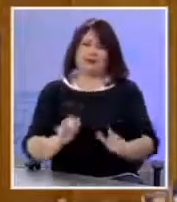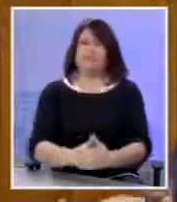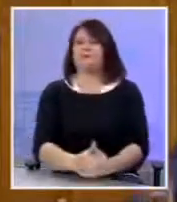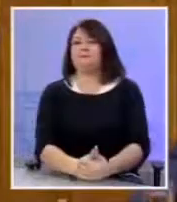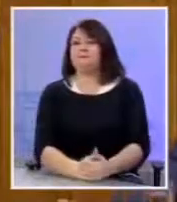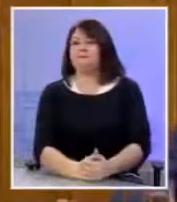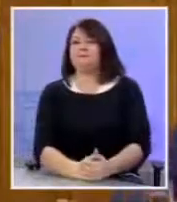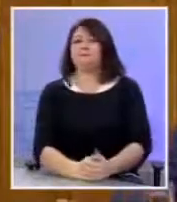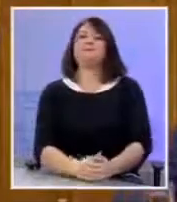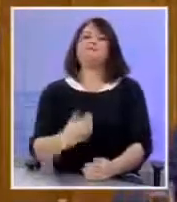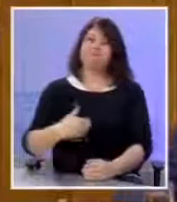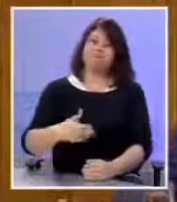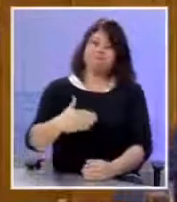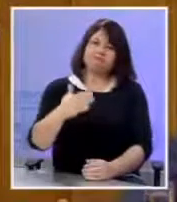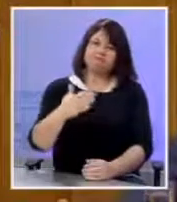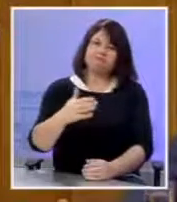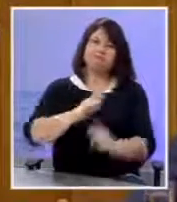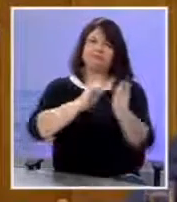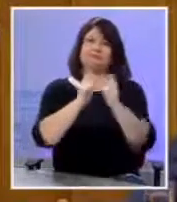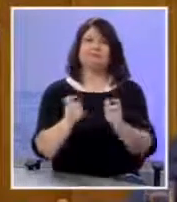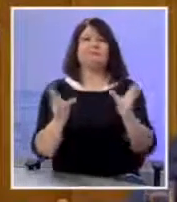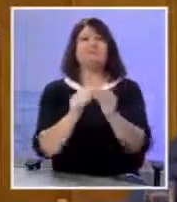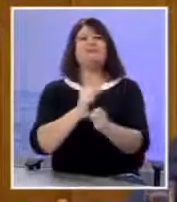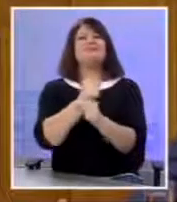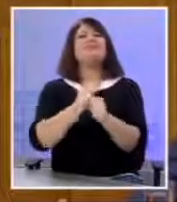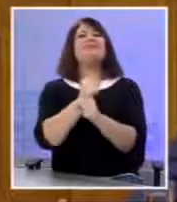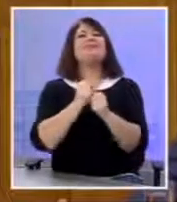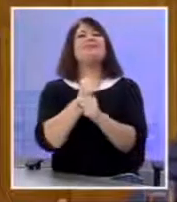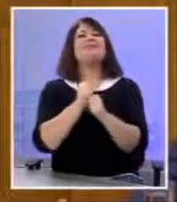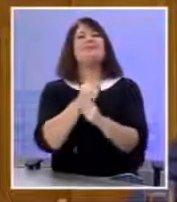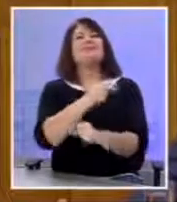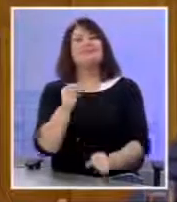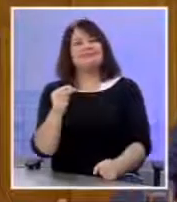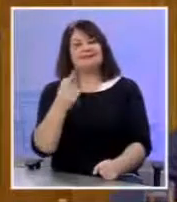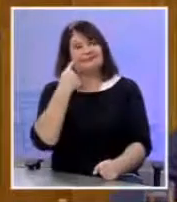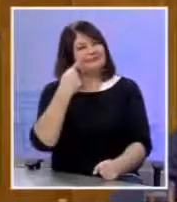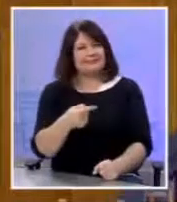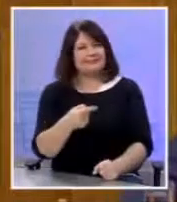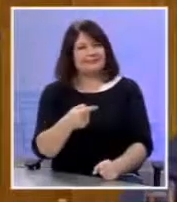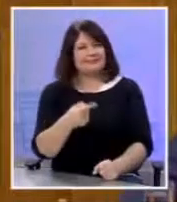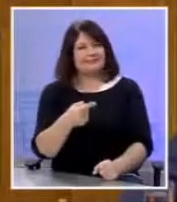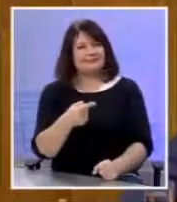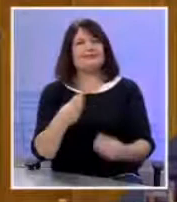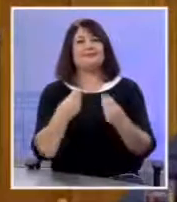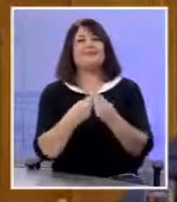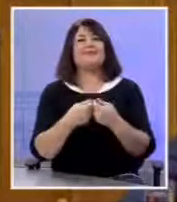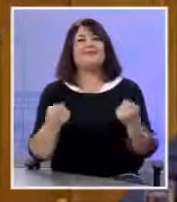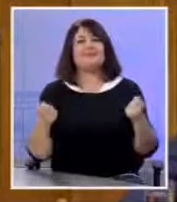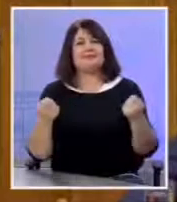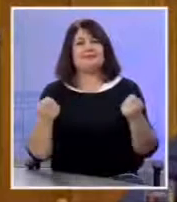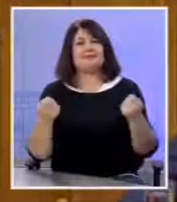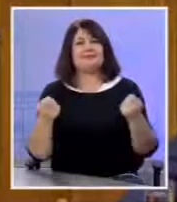Από εκεί και πέρα, για τις αλλαγές στη φαρμακευτική πολιτική, αυτό το νομοσχέδιο προβλέπει την εφαρμογή του clawback